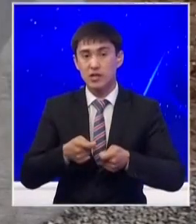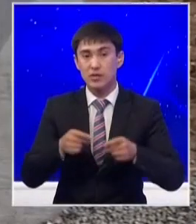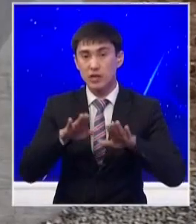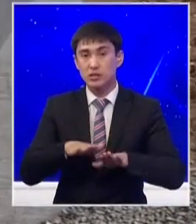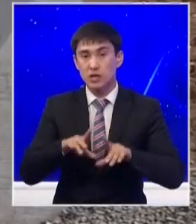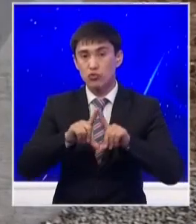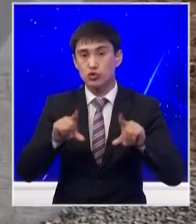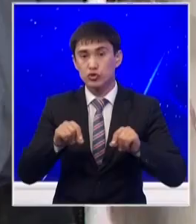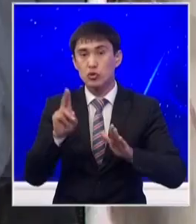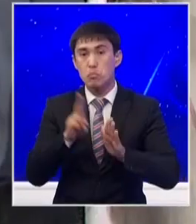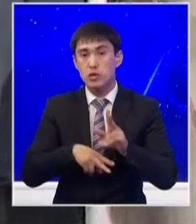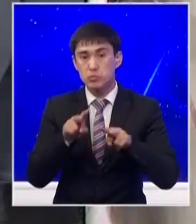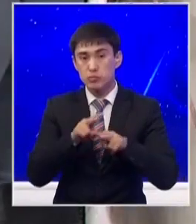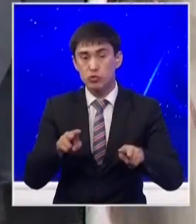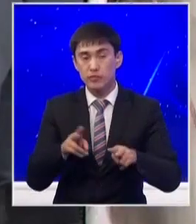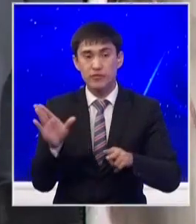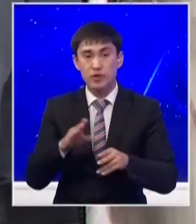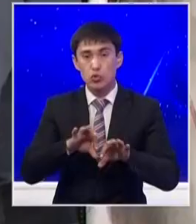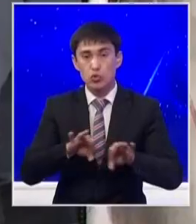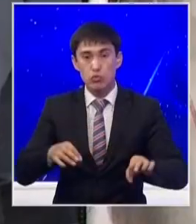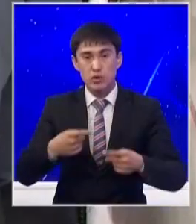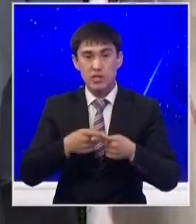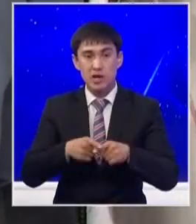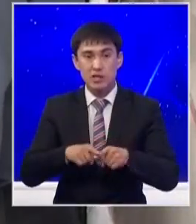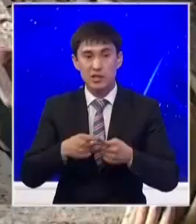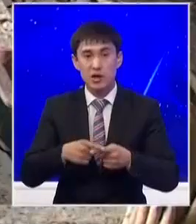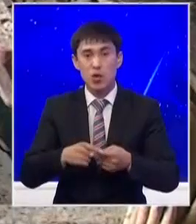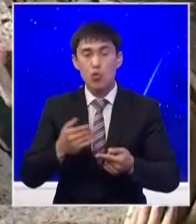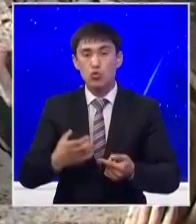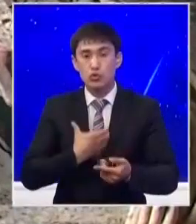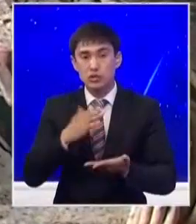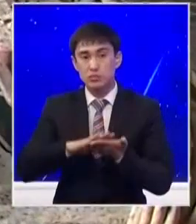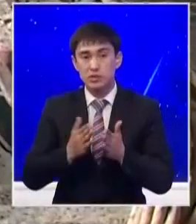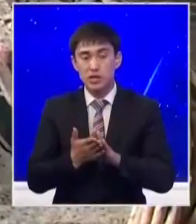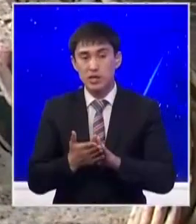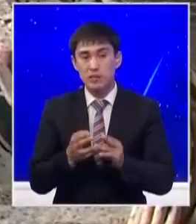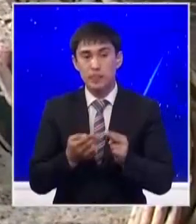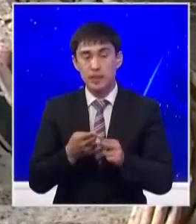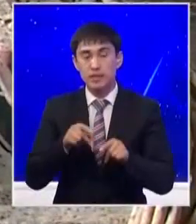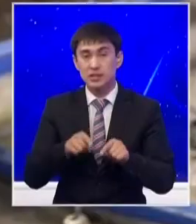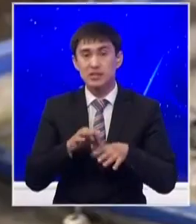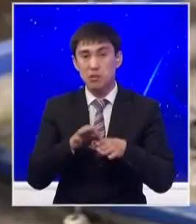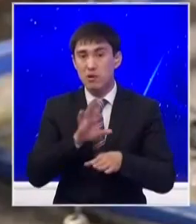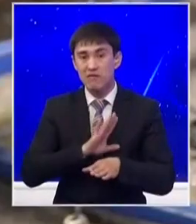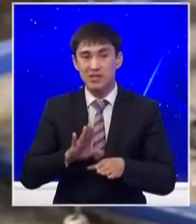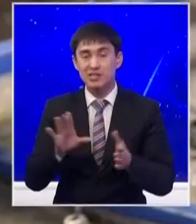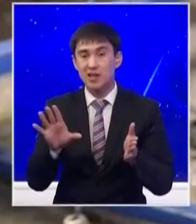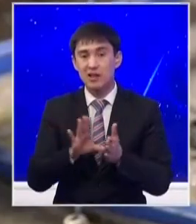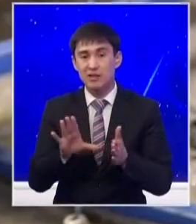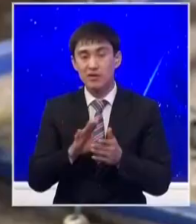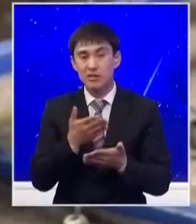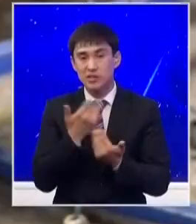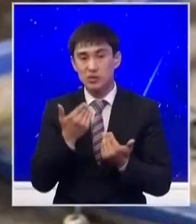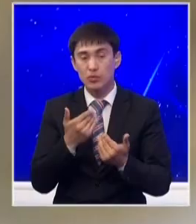оставил учреждение без присмотра. Все трубы и техника находятся в плачевном состоянии. Кроме того, здесь не проводилась и